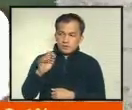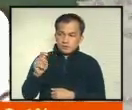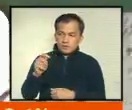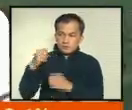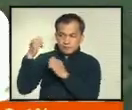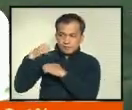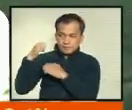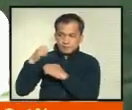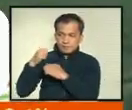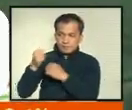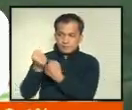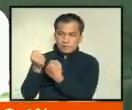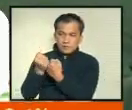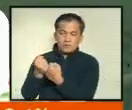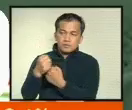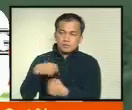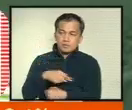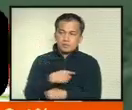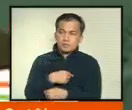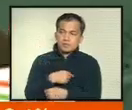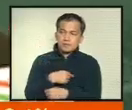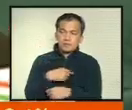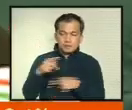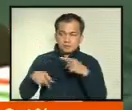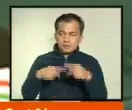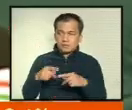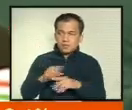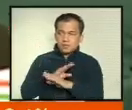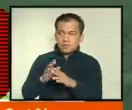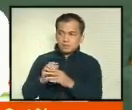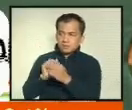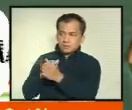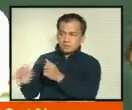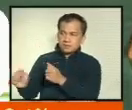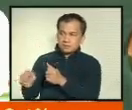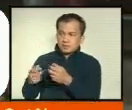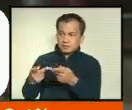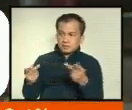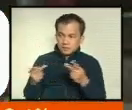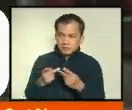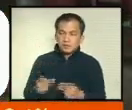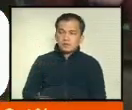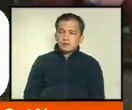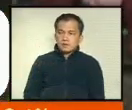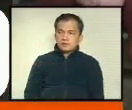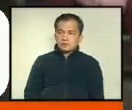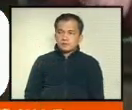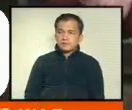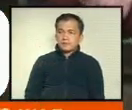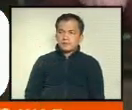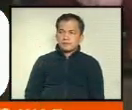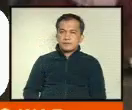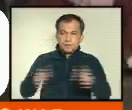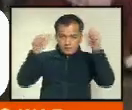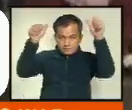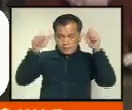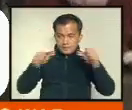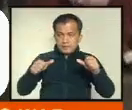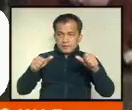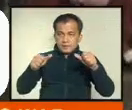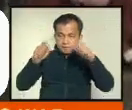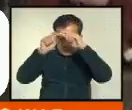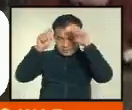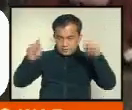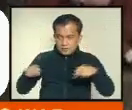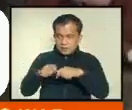na magiging gabay po yon sa ating mga kababayan na hindi ho daanan yung mga nasabing lugar. Nagpaskil na rin ng mga tarpaulin